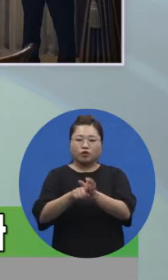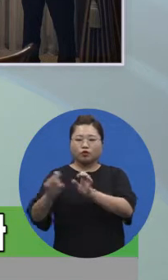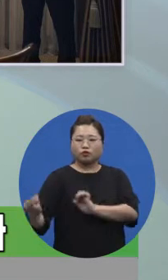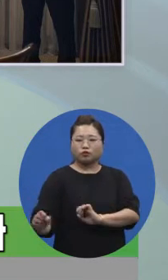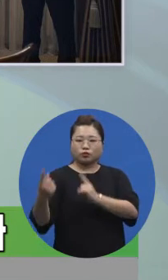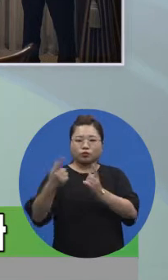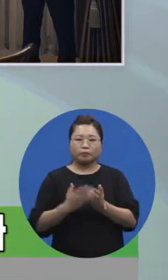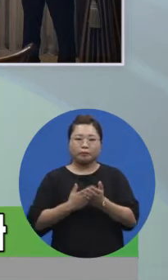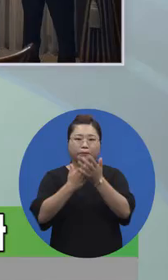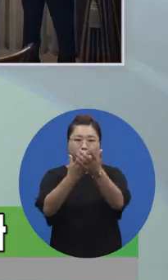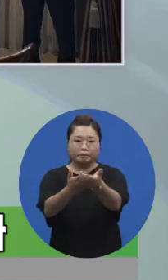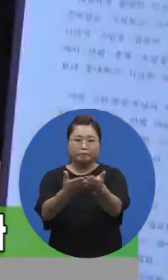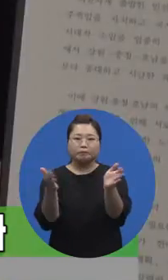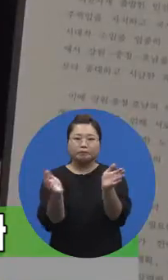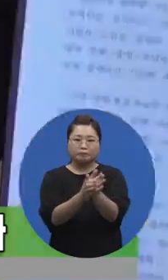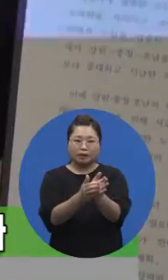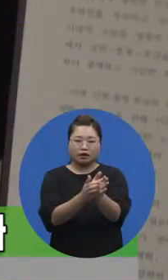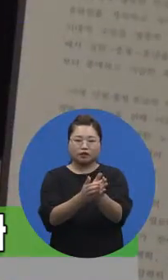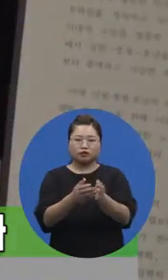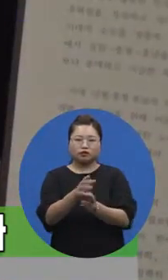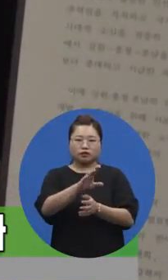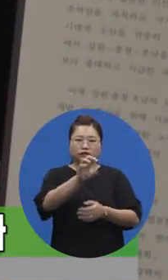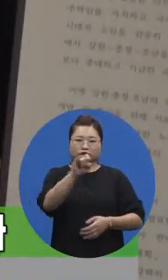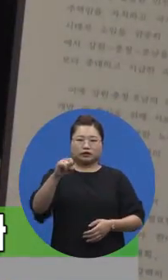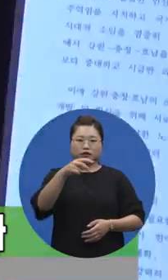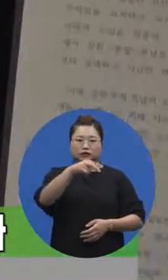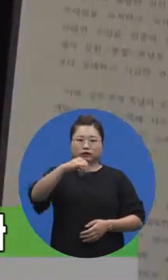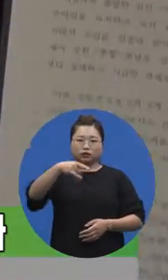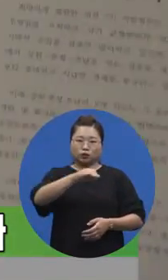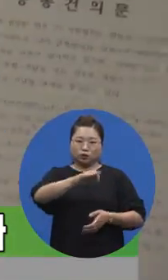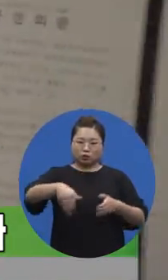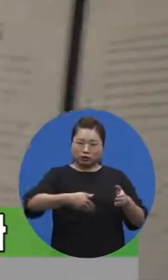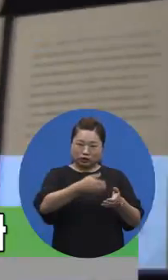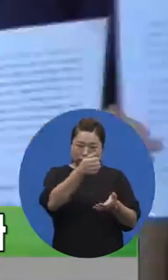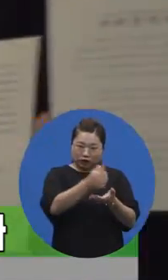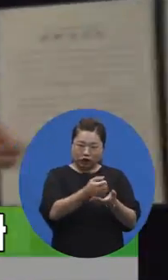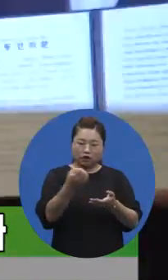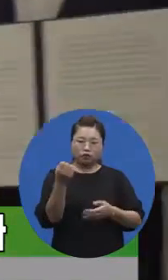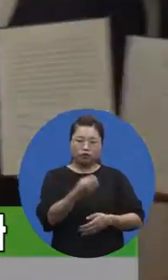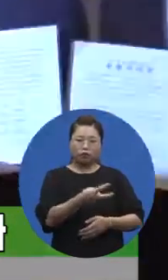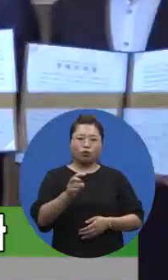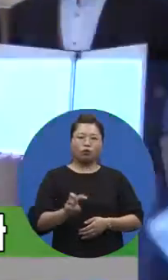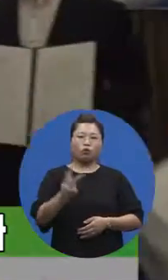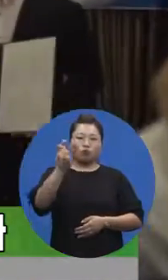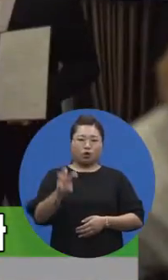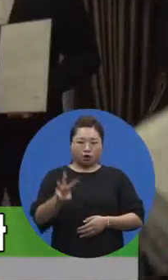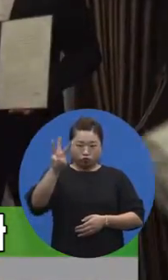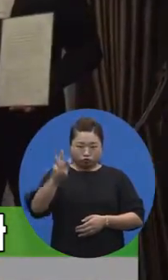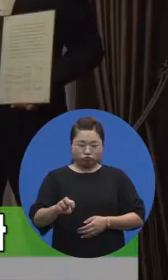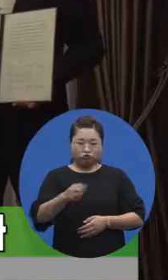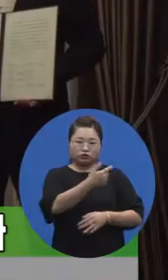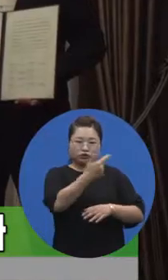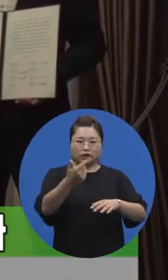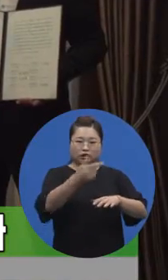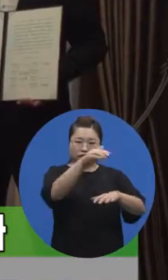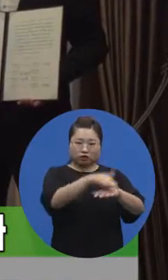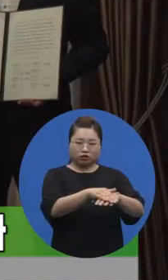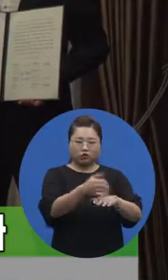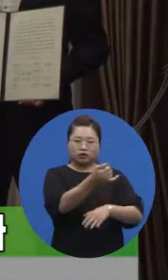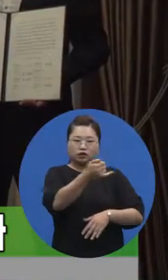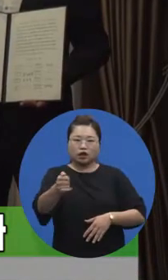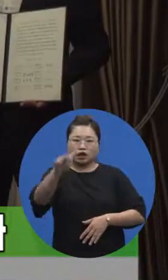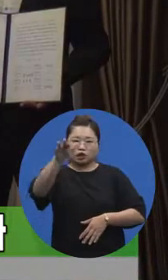공동건의문을 채택했습니다. 이 자리에는 이시종 지사를 비롯해 이용섭 광주시장, 허태정